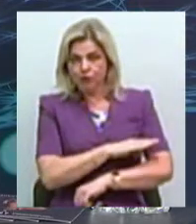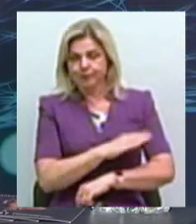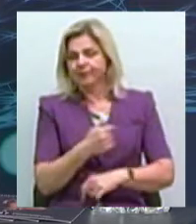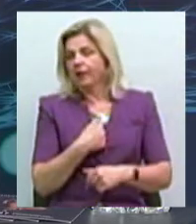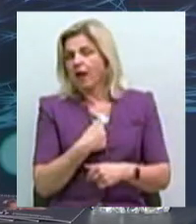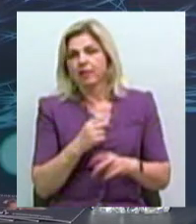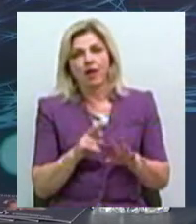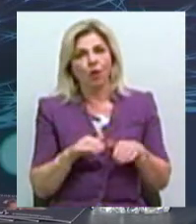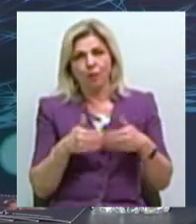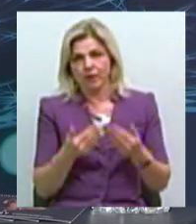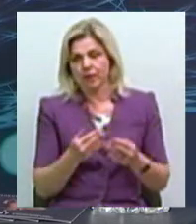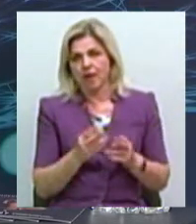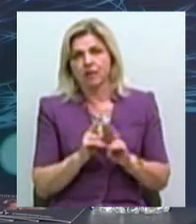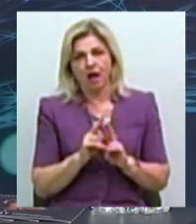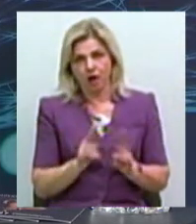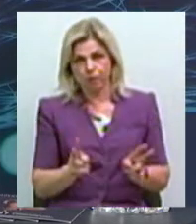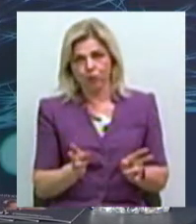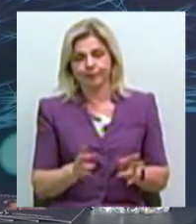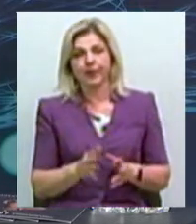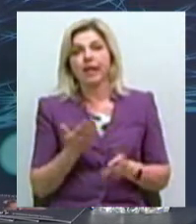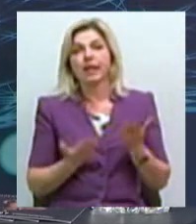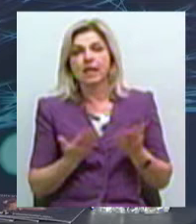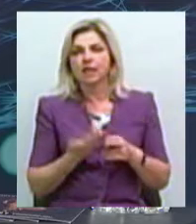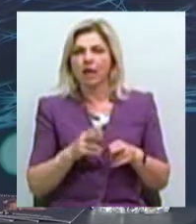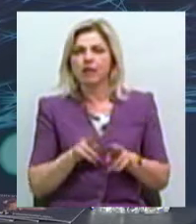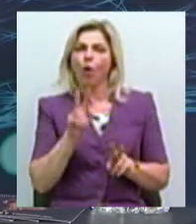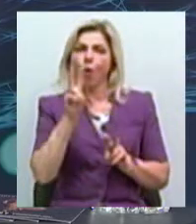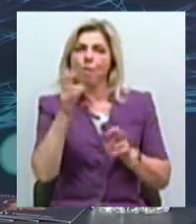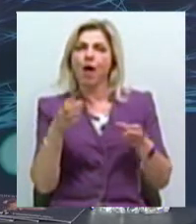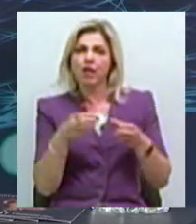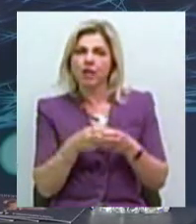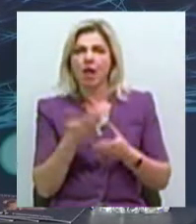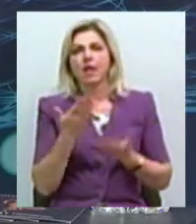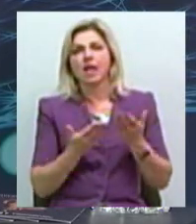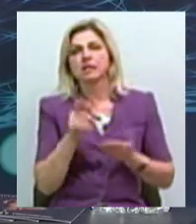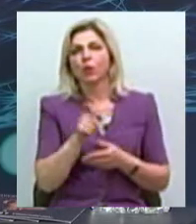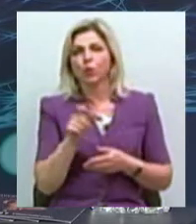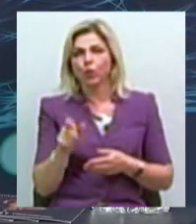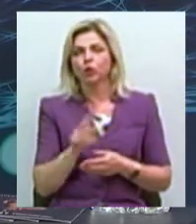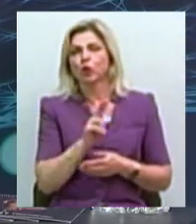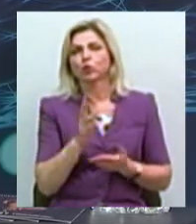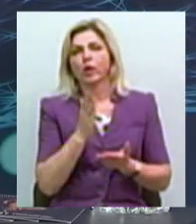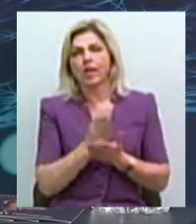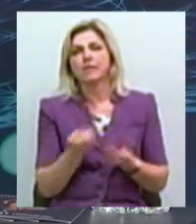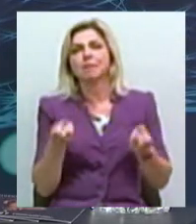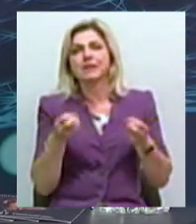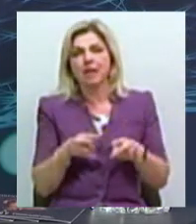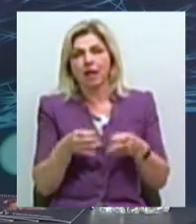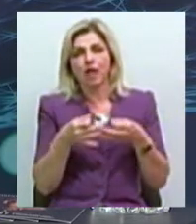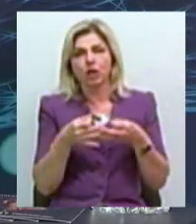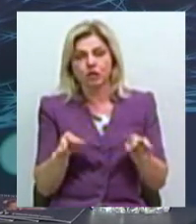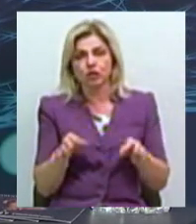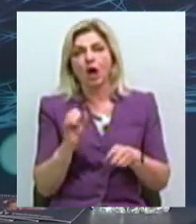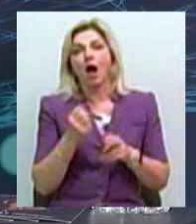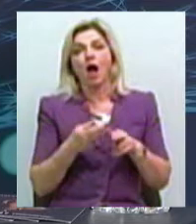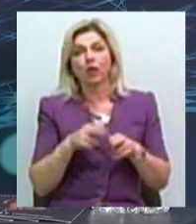вообще иметь никакого дела. То есть если это компания или если это люди, которые имеют специальные разрешения, а эту информацию